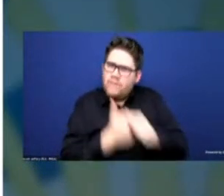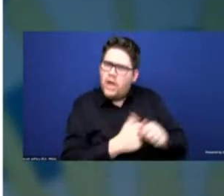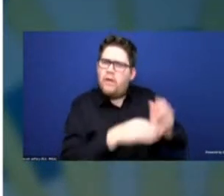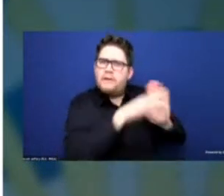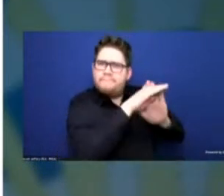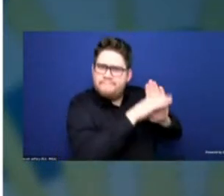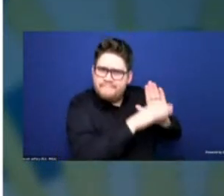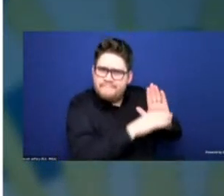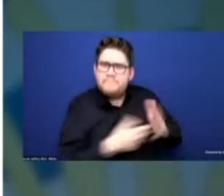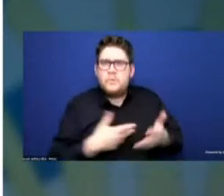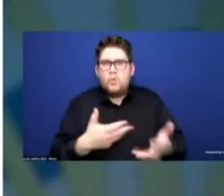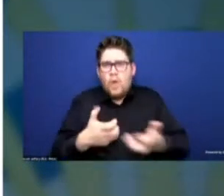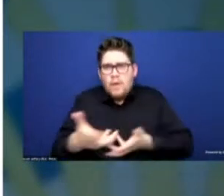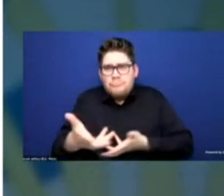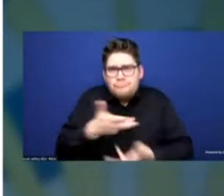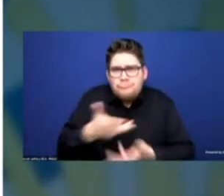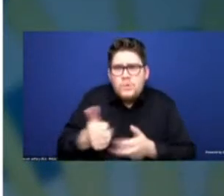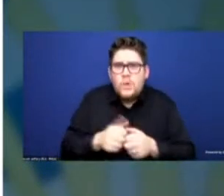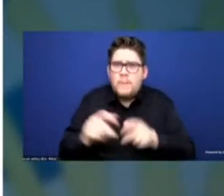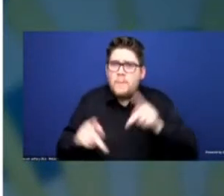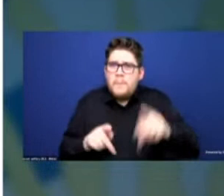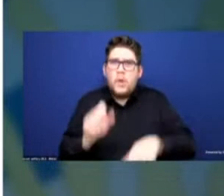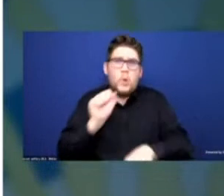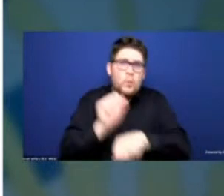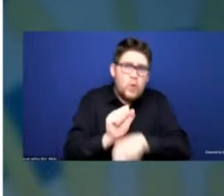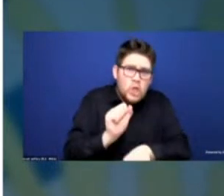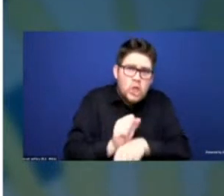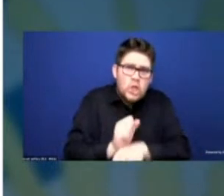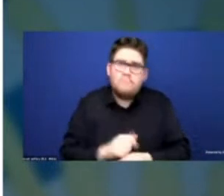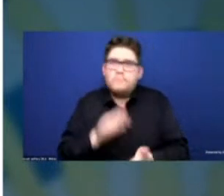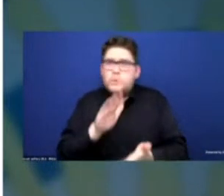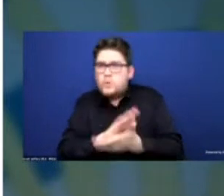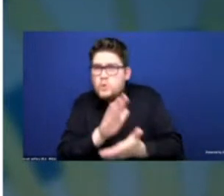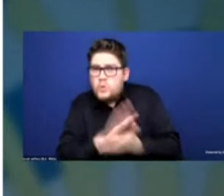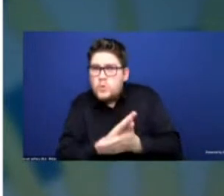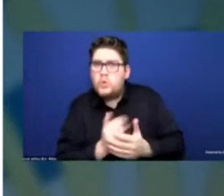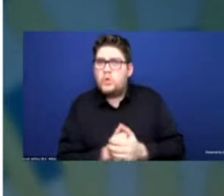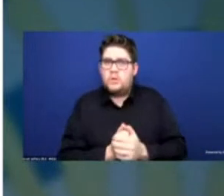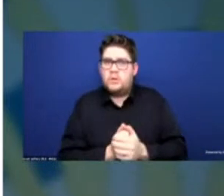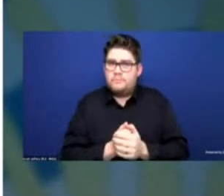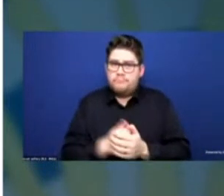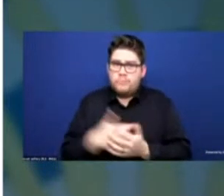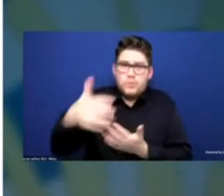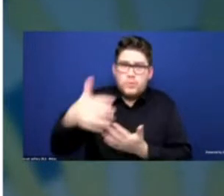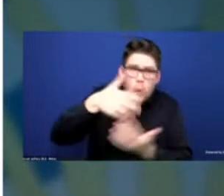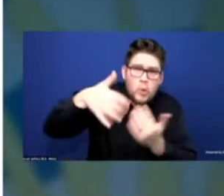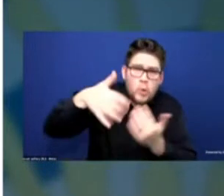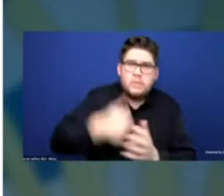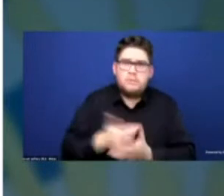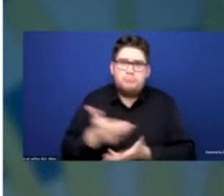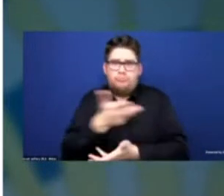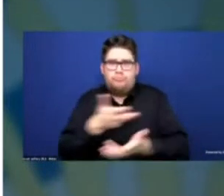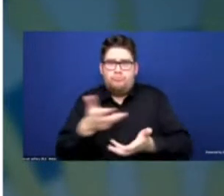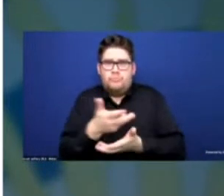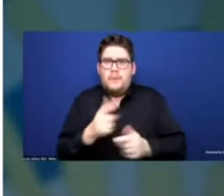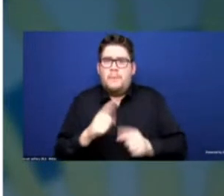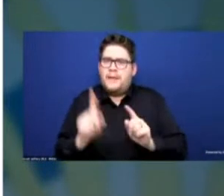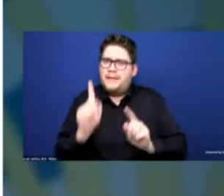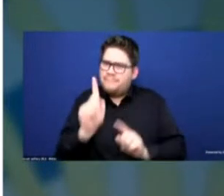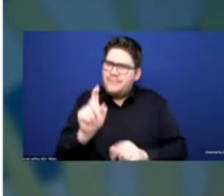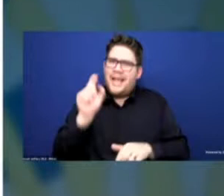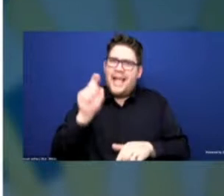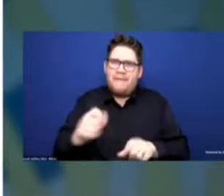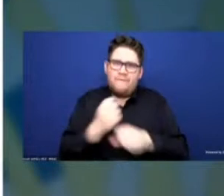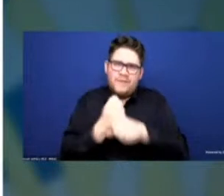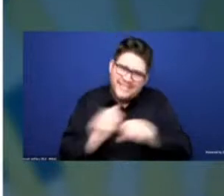it's for school, whether it's for 我 those 们一定要搞 needed 清楚 social 我们是 connections in a way that is 接 safe. 触的是 And that 因为 means 是学 following 校的 COVID safety 还是 plans 因 in 为工